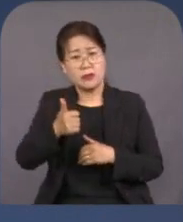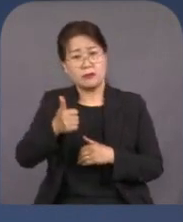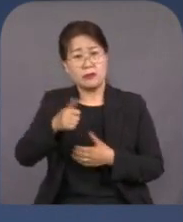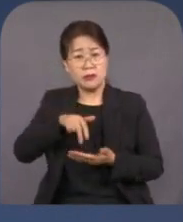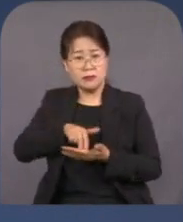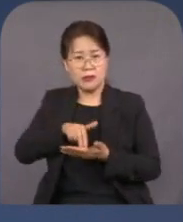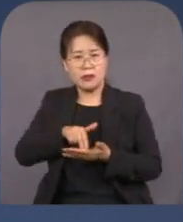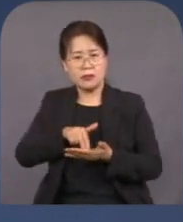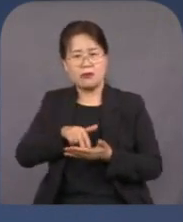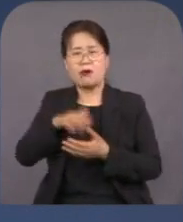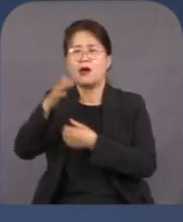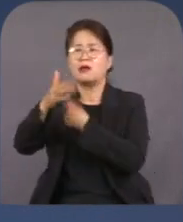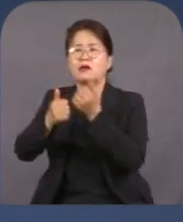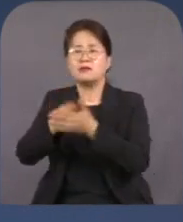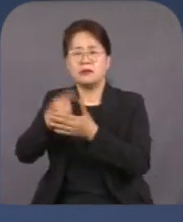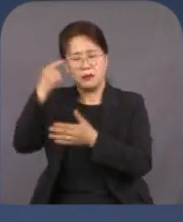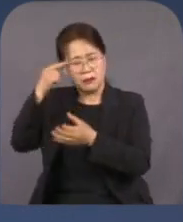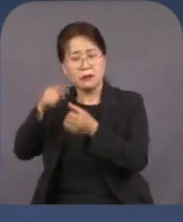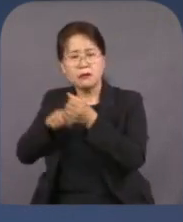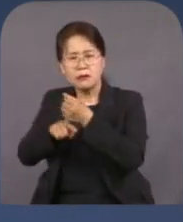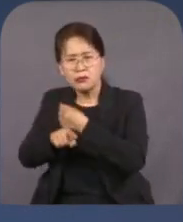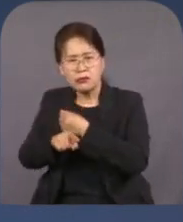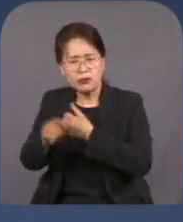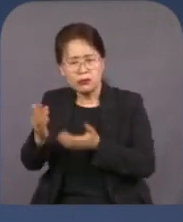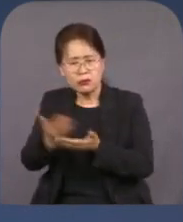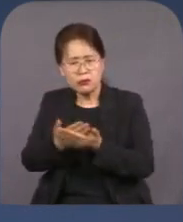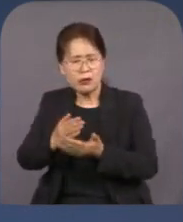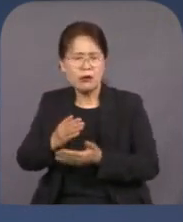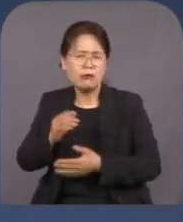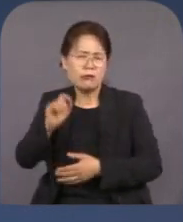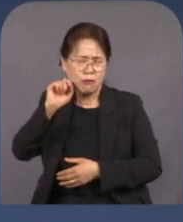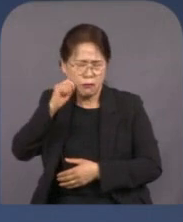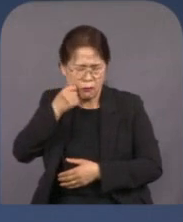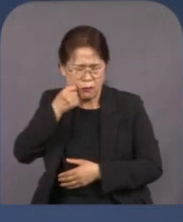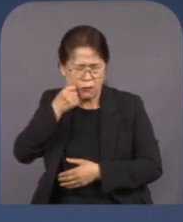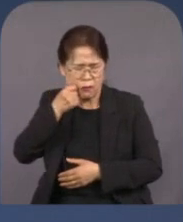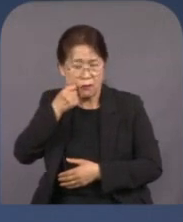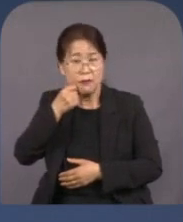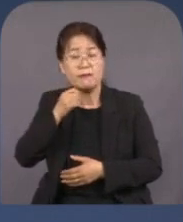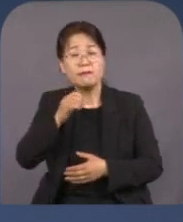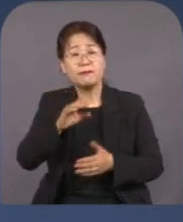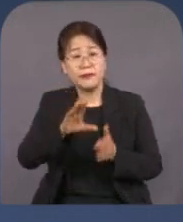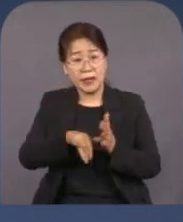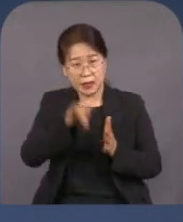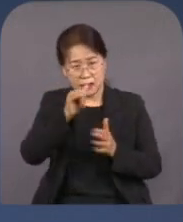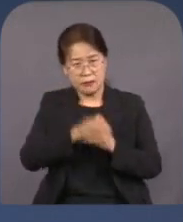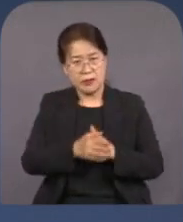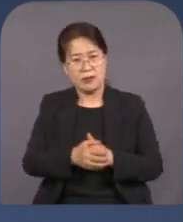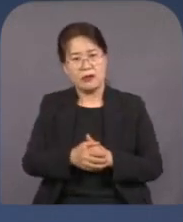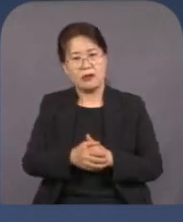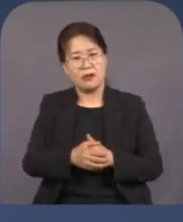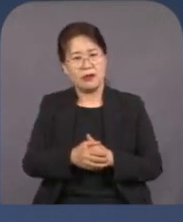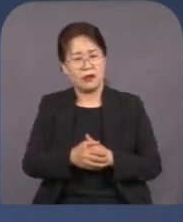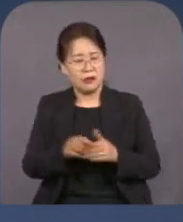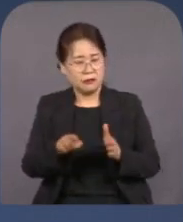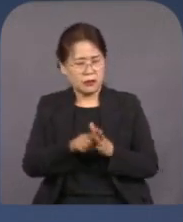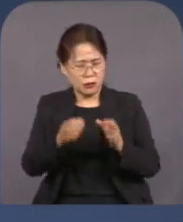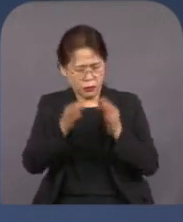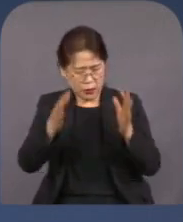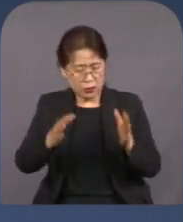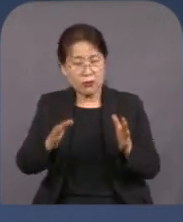많습니다 왜냐하면 선과 악의 문제가 아닐 경우가 많기 때문에 그래요 신앙생활을 아무리 오래 했어도